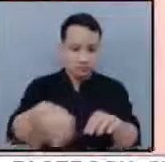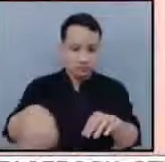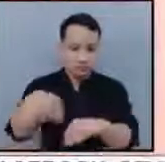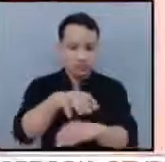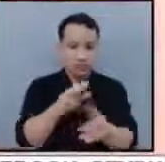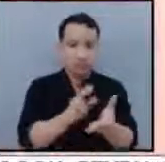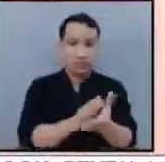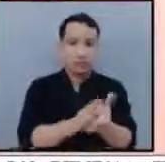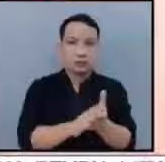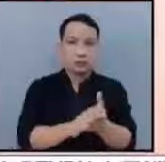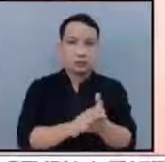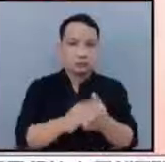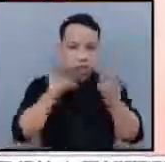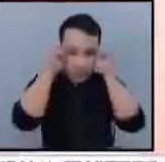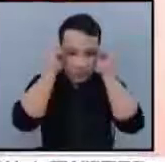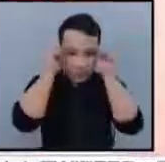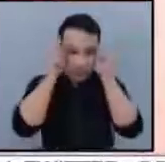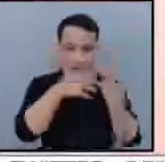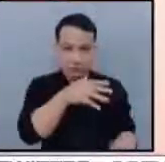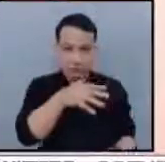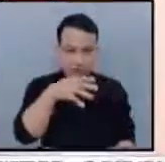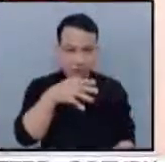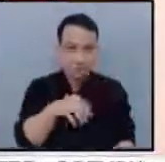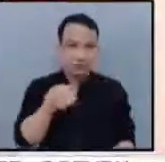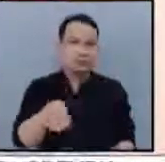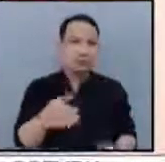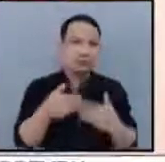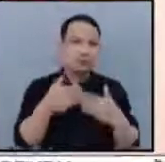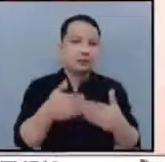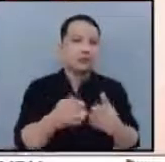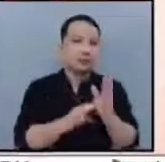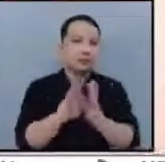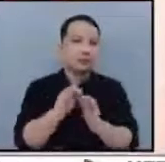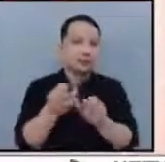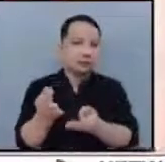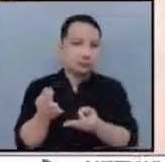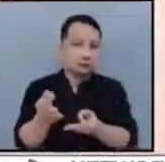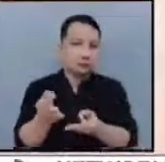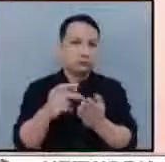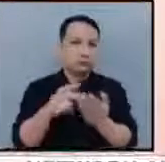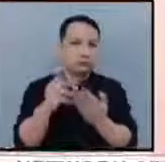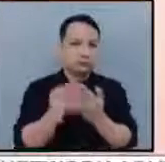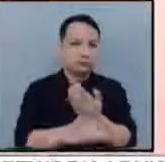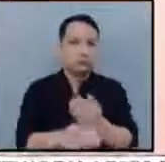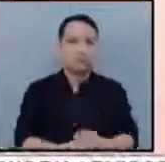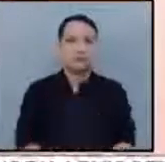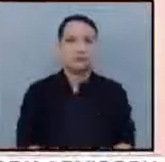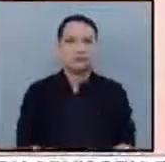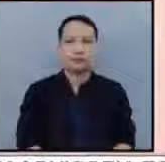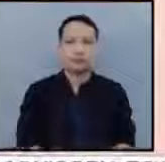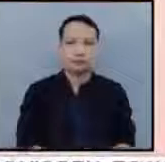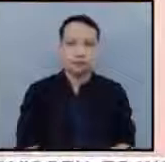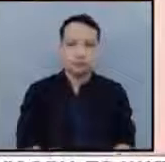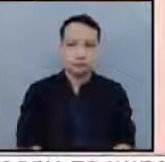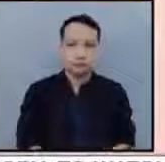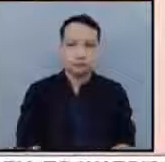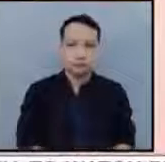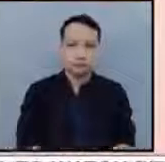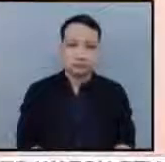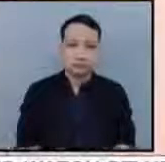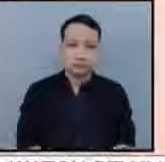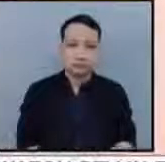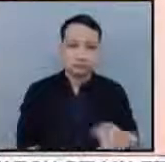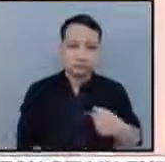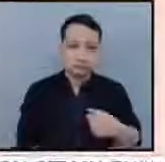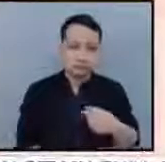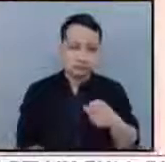sa paaralan for the sustainability of our feeding program. Yun all po. Right. Mahirap kasi yun siya eh, kapag papasok ka na walang kain.